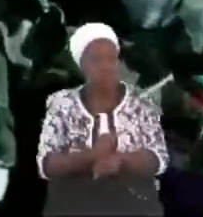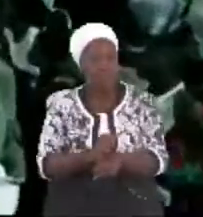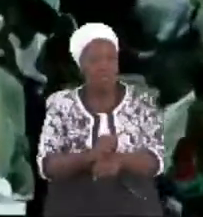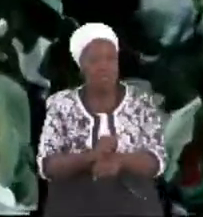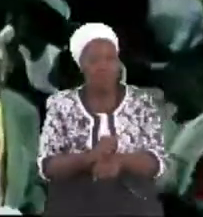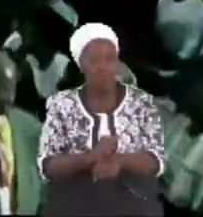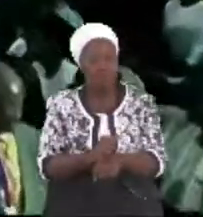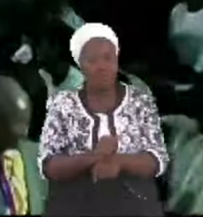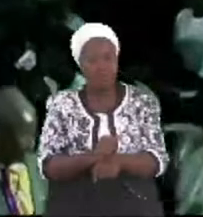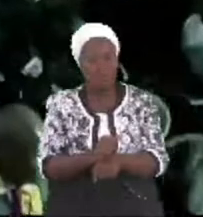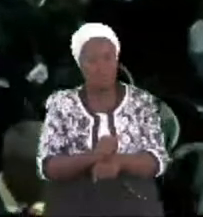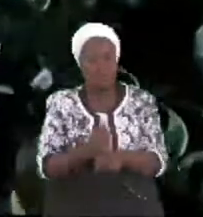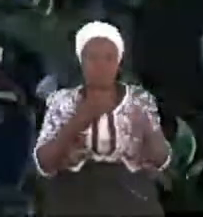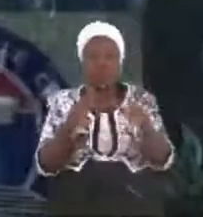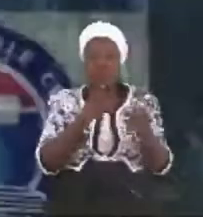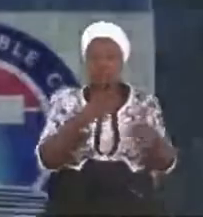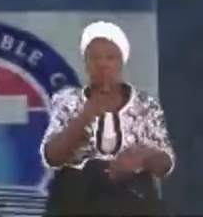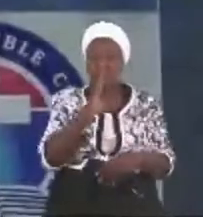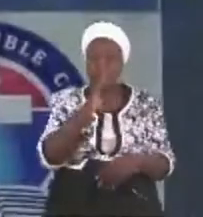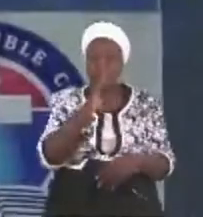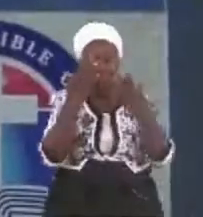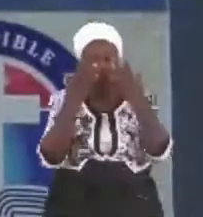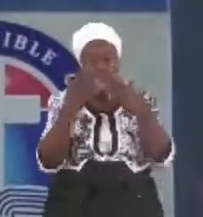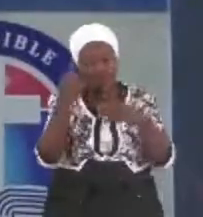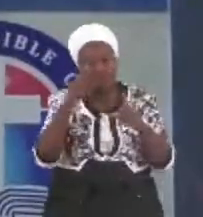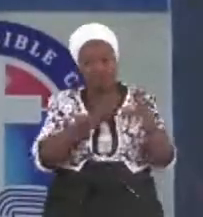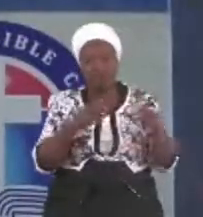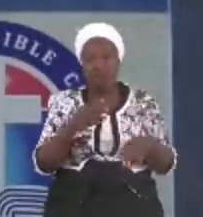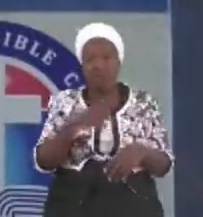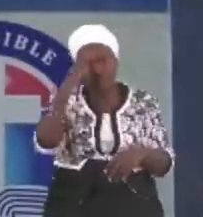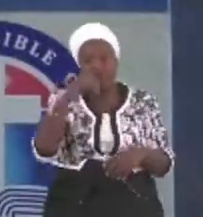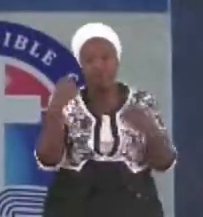Tu es attristé devant le Seigneur. Ça va t'apporter le salut maintenant.